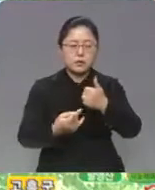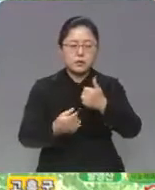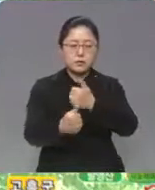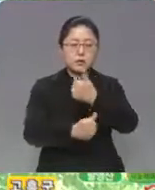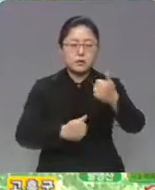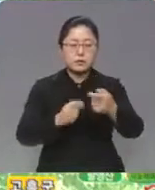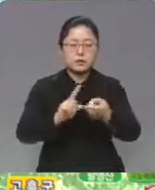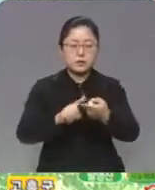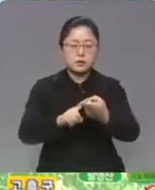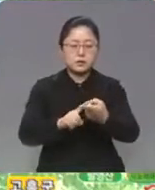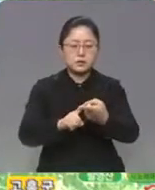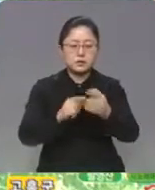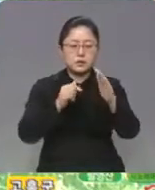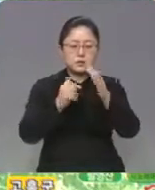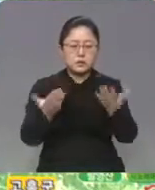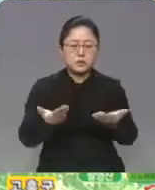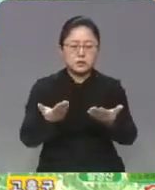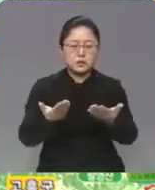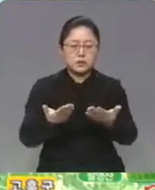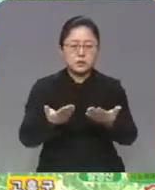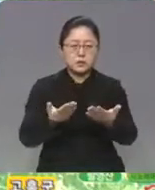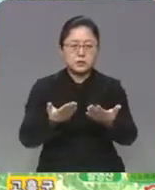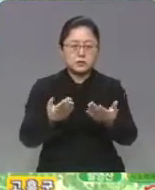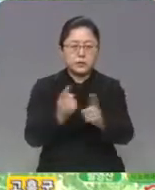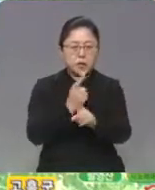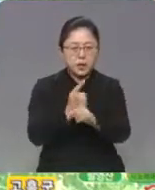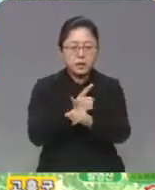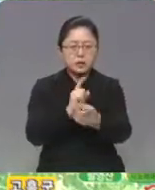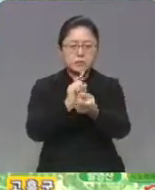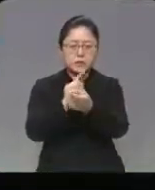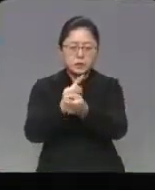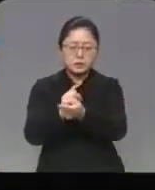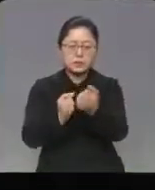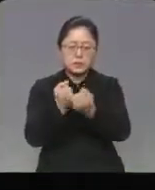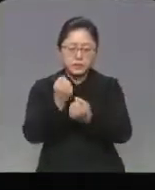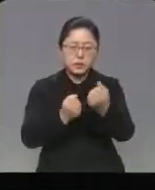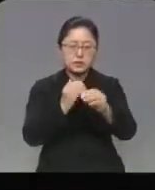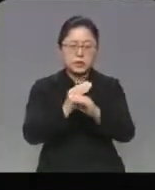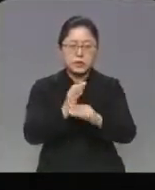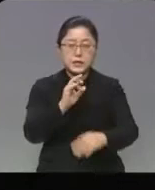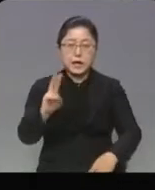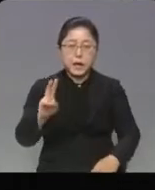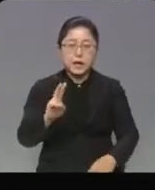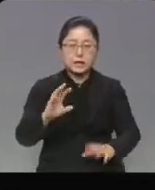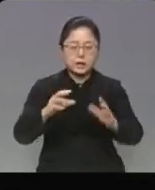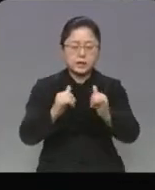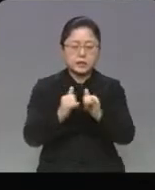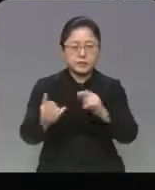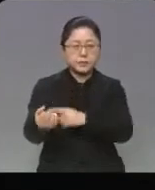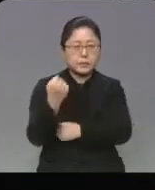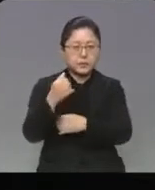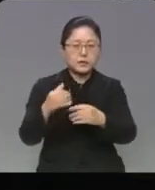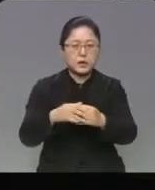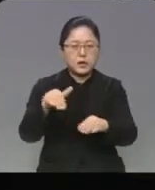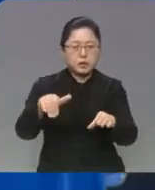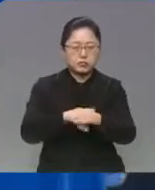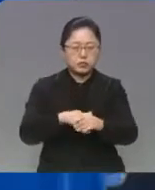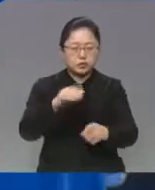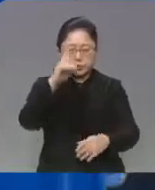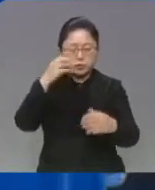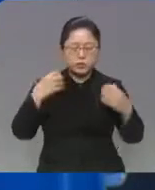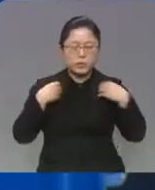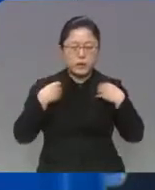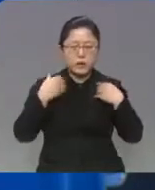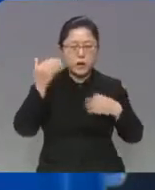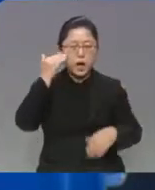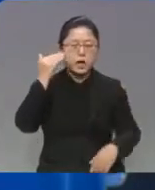쭉 만들어서 논리를 만들어가지고 개별적으로 매일 접촉하면서 하고 있고. 하지만 야당인 국민의힘이 문재인 정부의 한국형 뉴딜